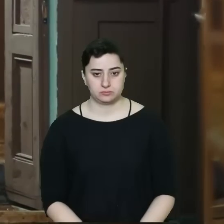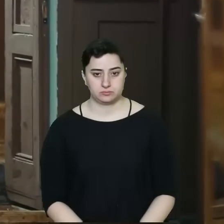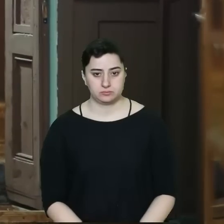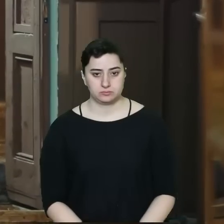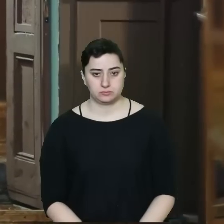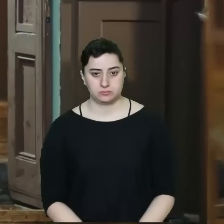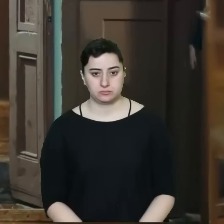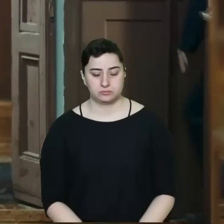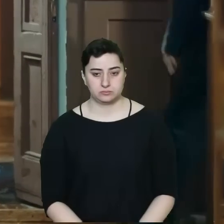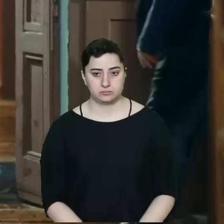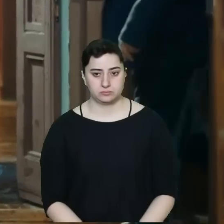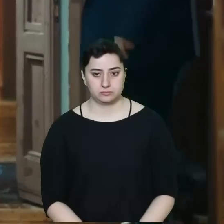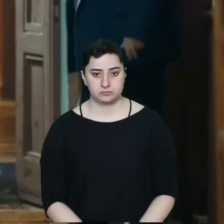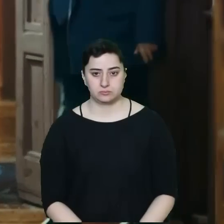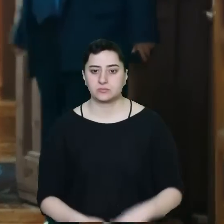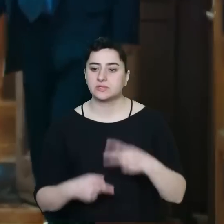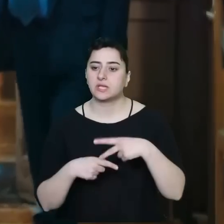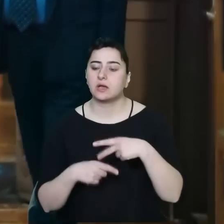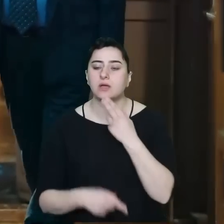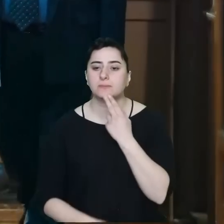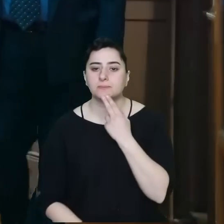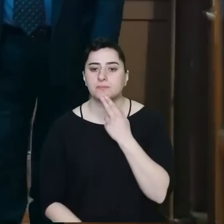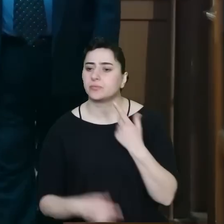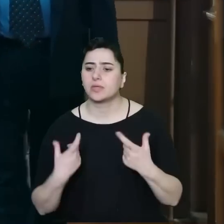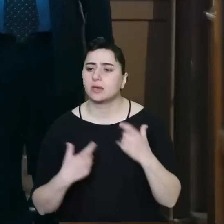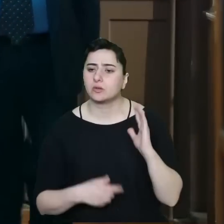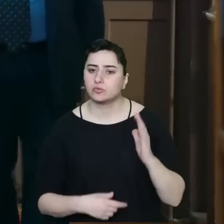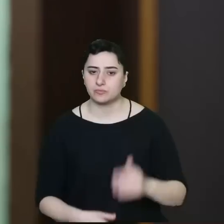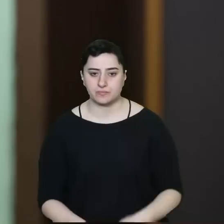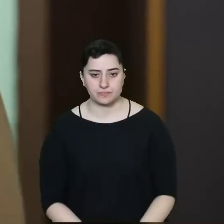Zehra paltosunu giymiş koridora çıktı. Zehra Hanım, nereye?